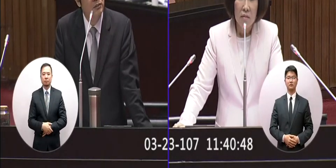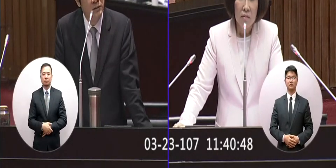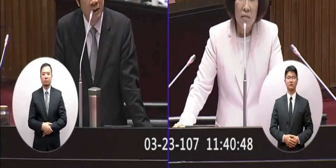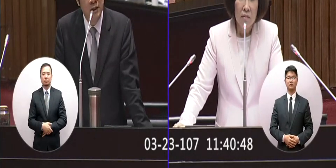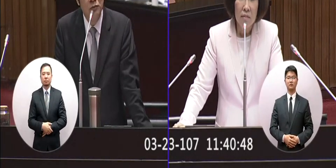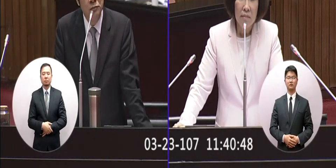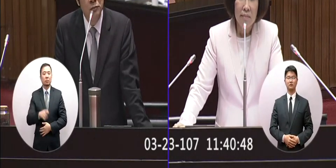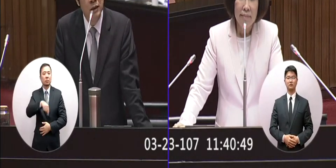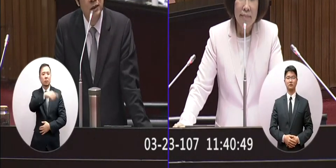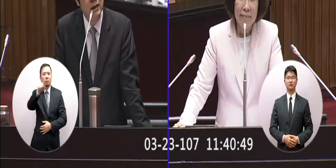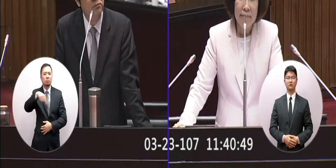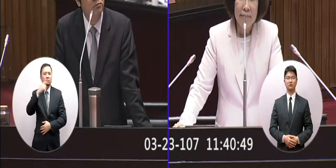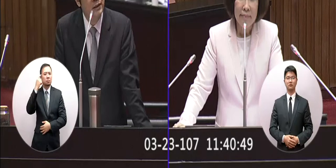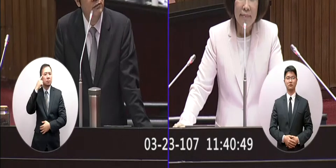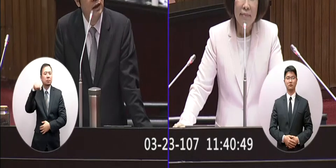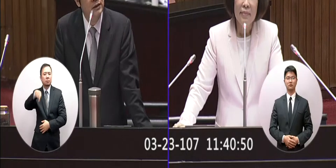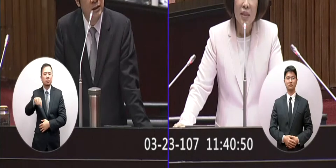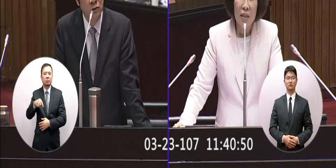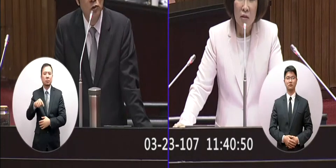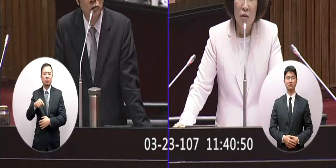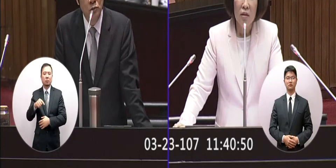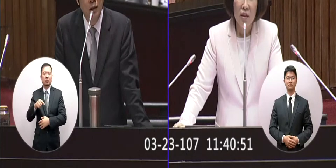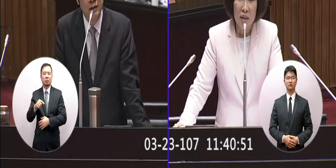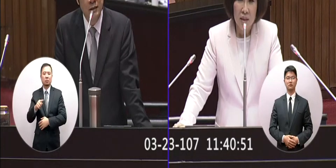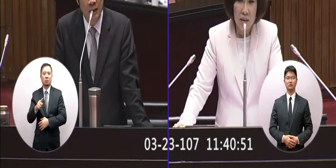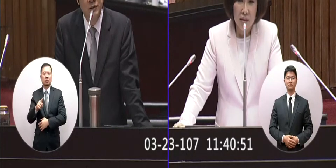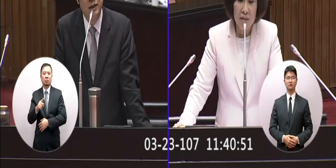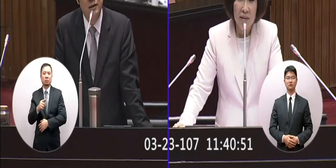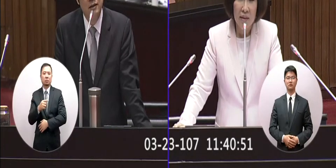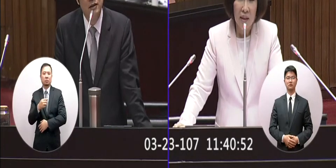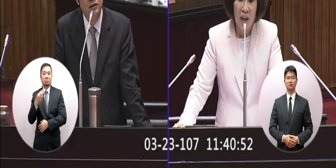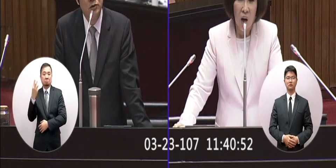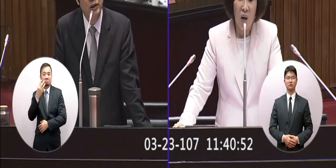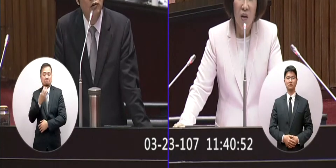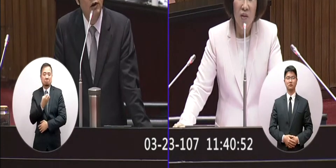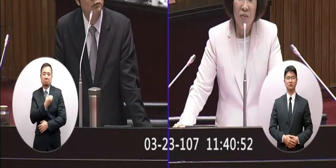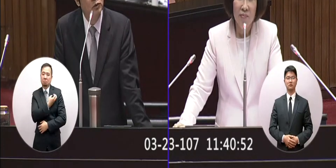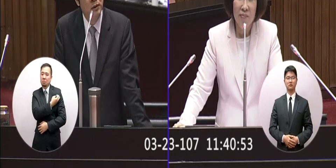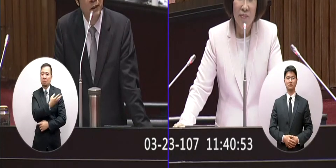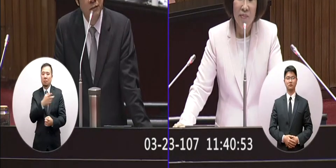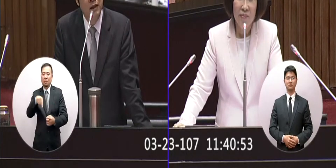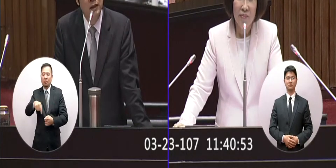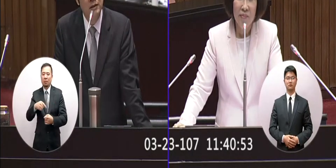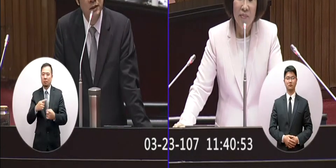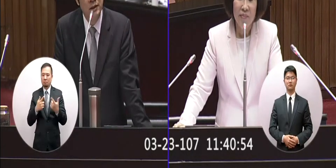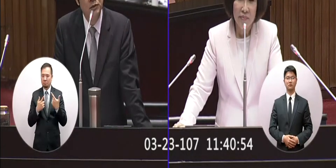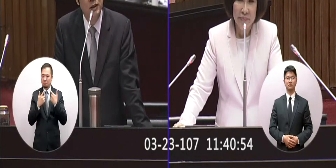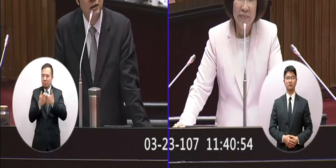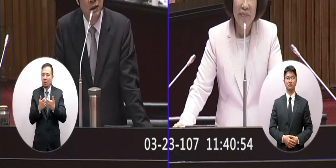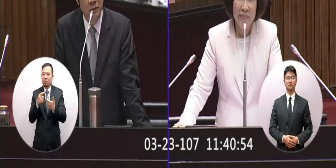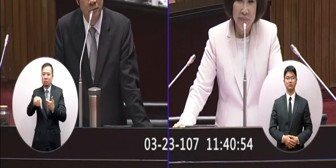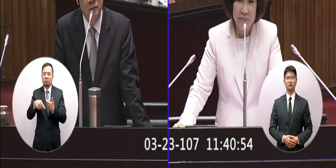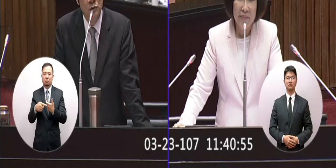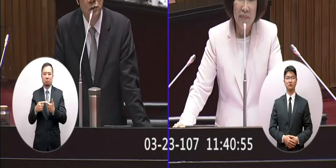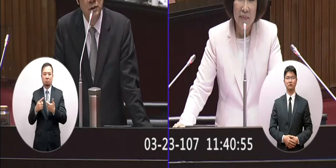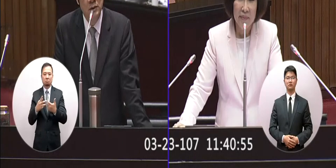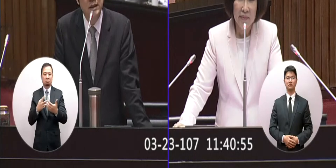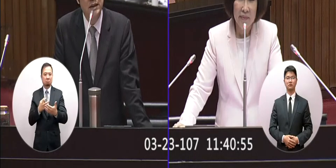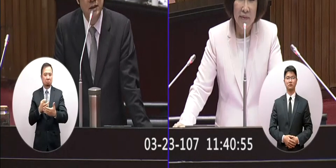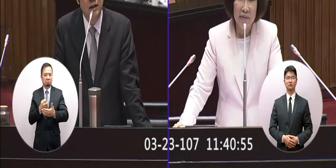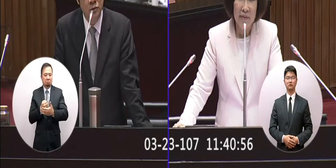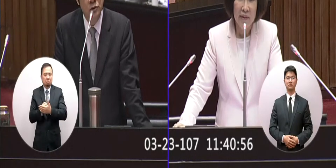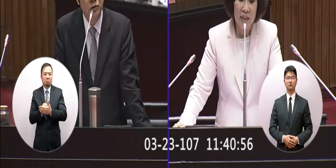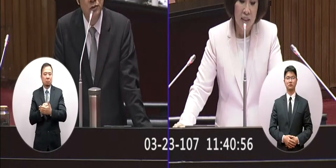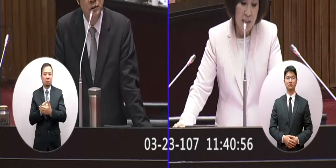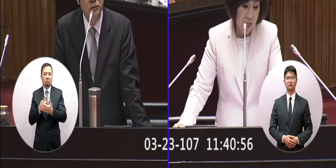为妙上校符合他们颁发金钟状的条件，所以国防部的颁发行政院